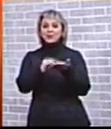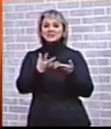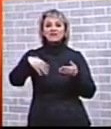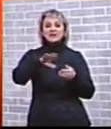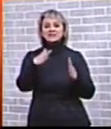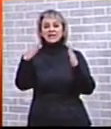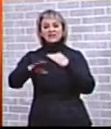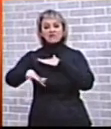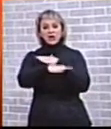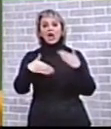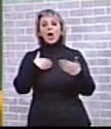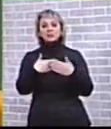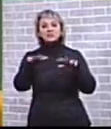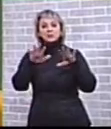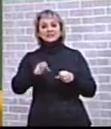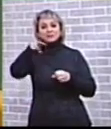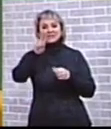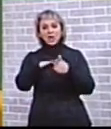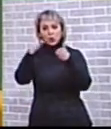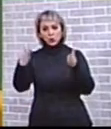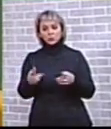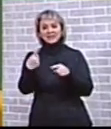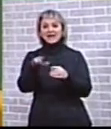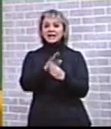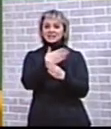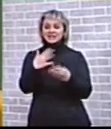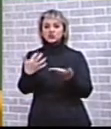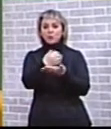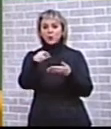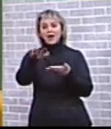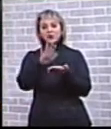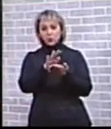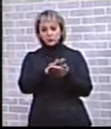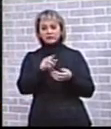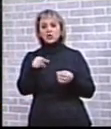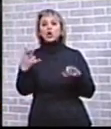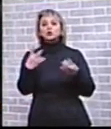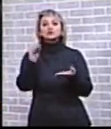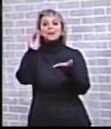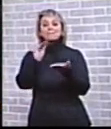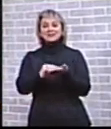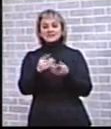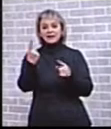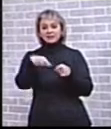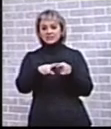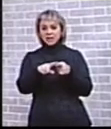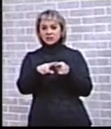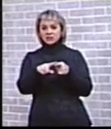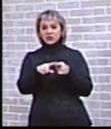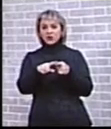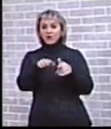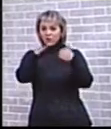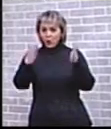всех дворах и общественных местах специальные урны для раздельного сбора отходов. Нужно поставить эти